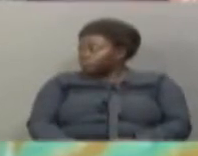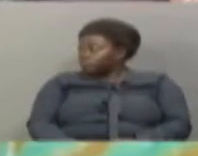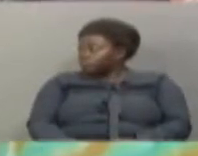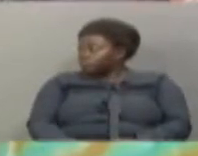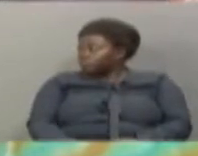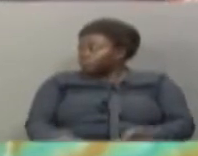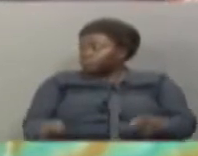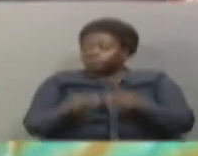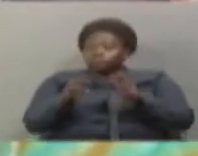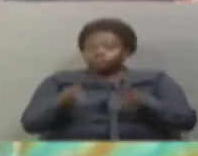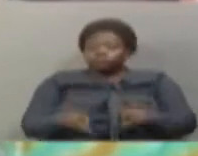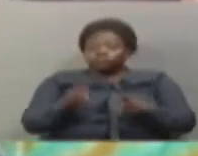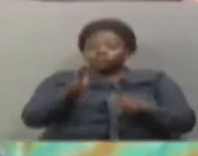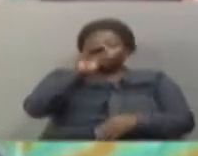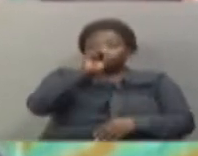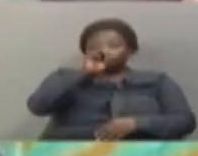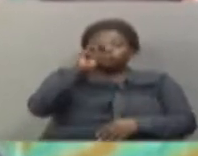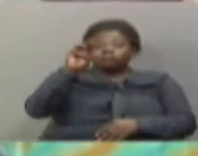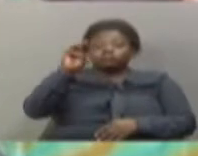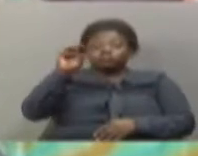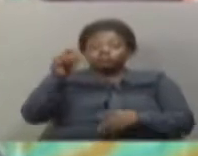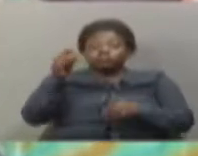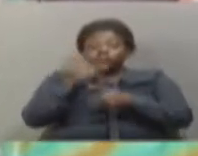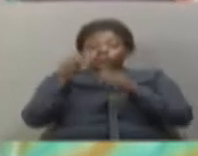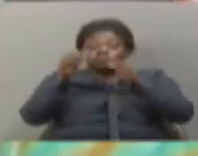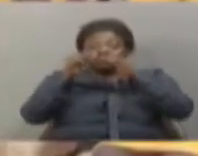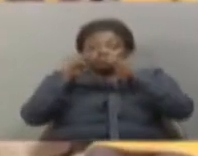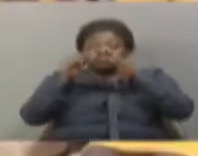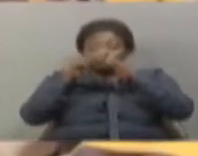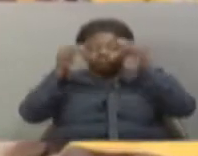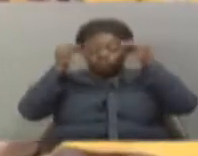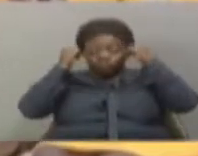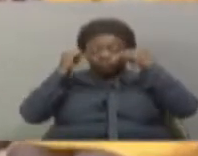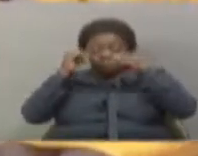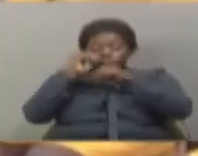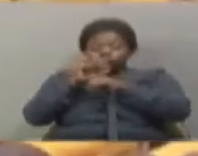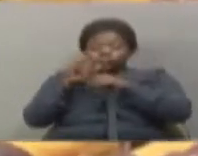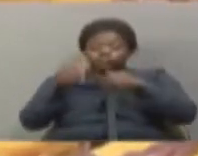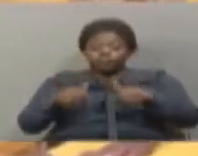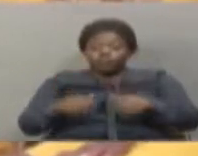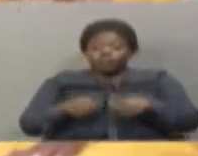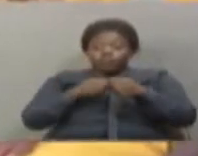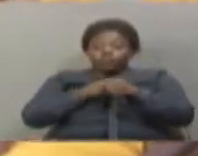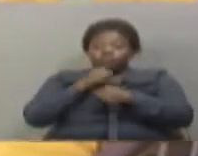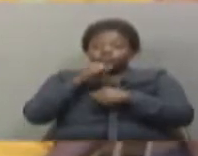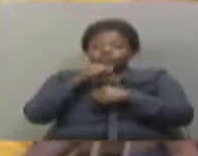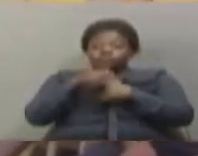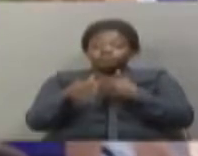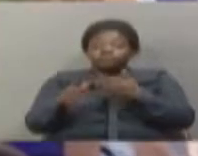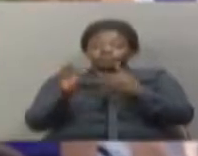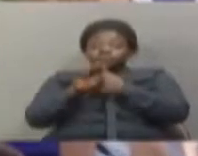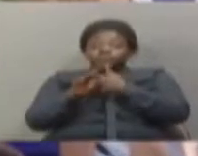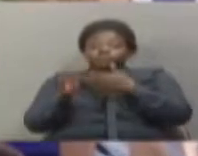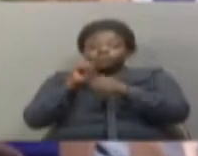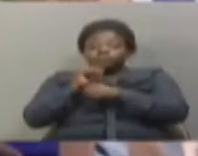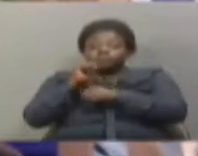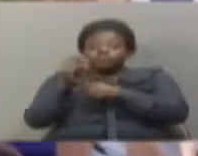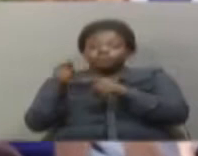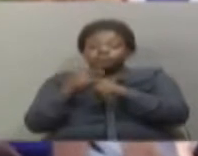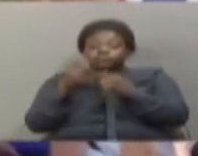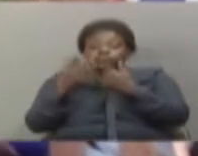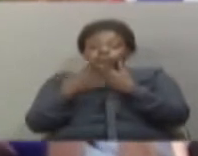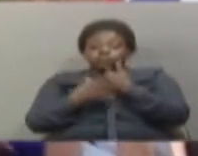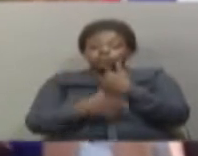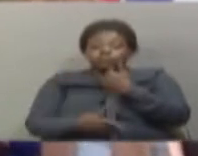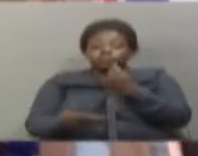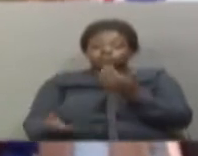mu ngeri mmeja imale okuteesa okuva mu State House akubiza abavubuka okwagala ensi yaabwe n'okola ennyo okwejjambu abo. Abyogedde Nakisungula abadde